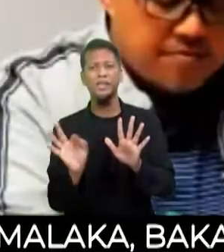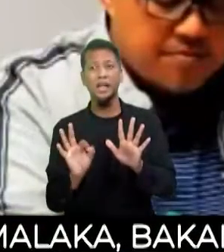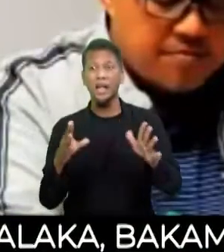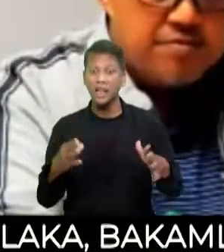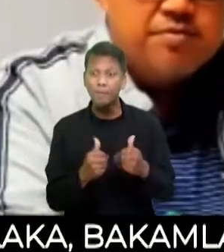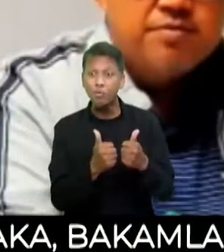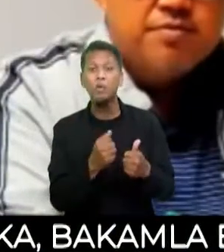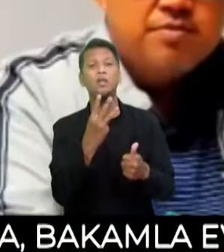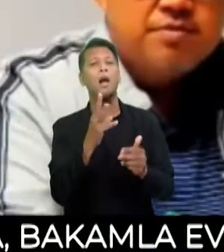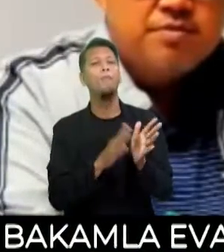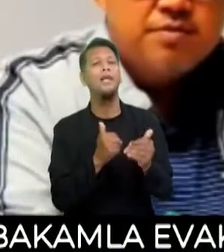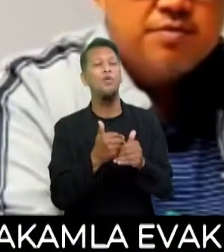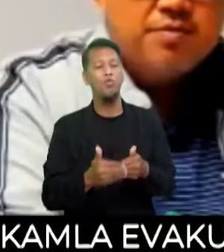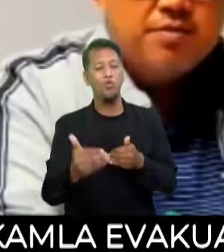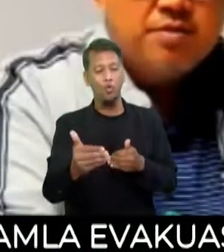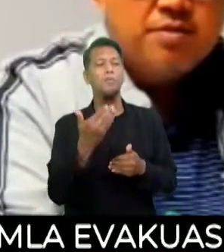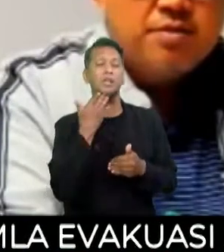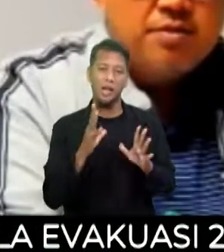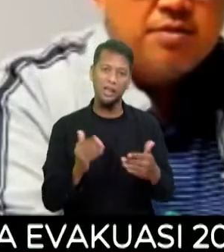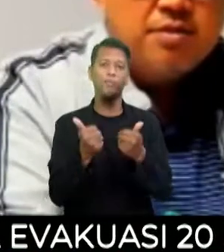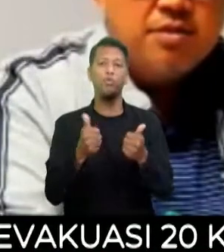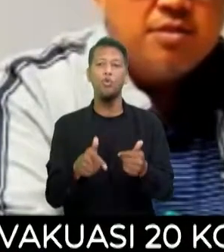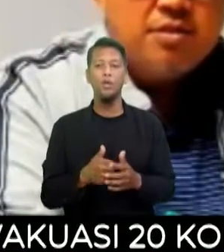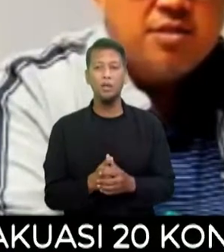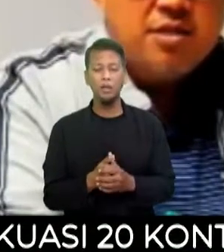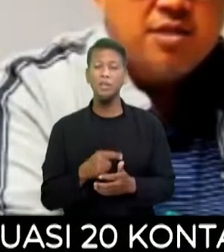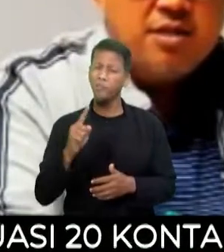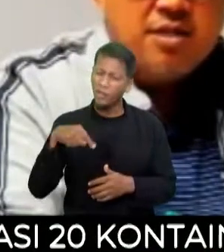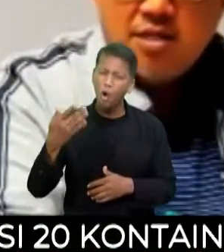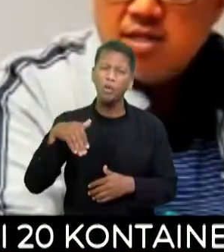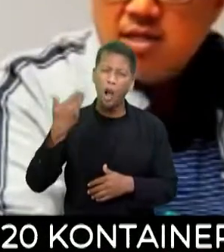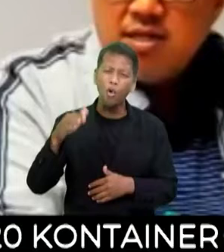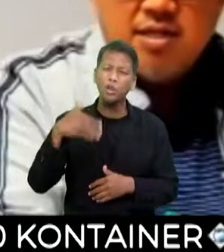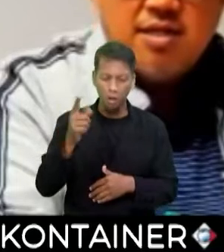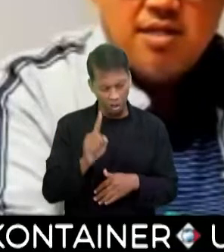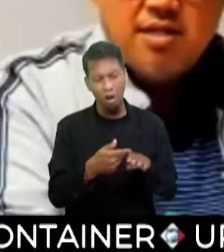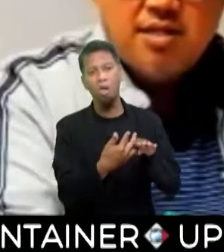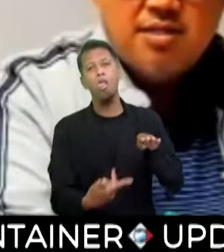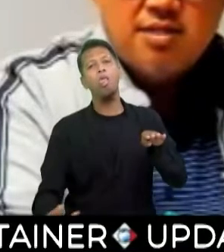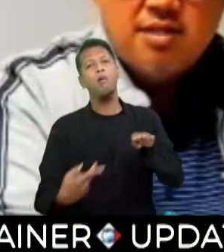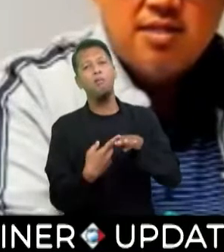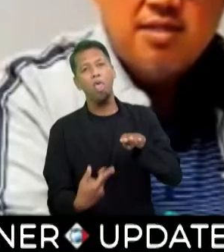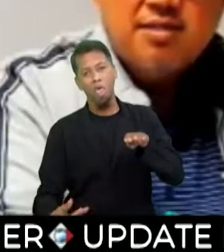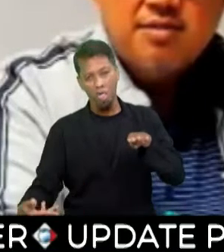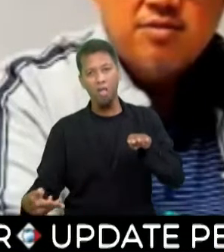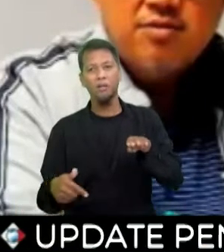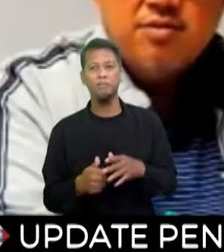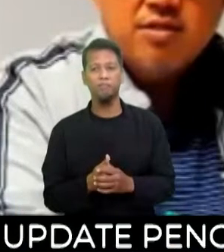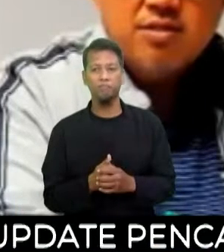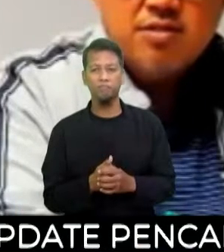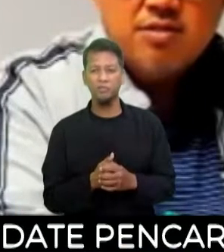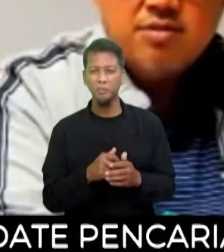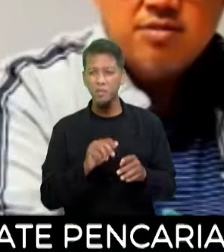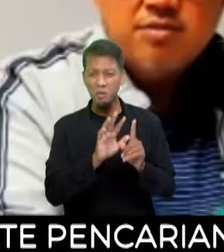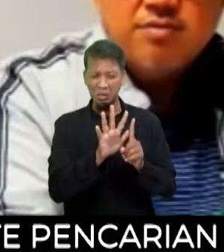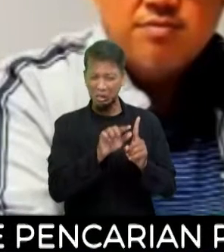Setiap tahun kejadian serupa begitu kira-kira terjadi 15 sampai 20